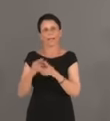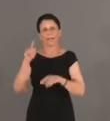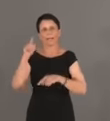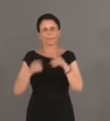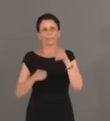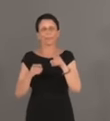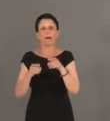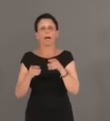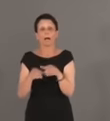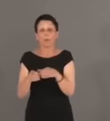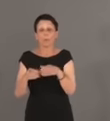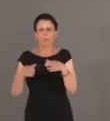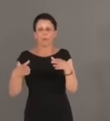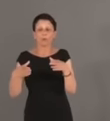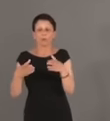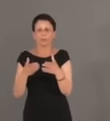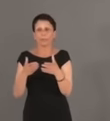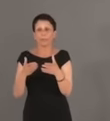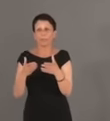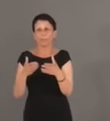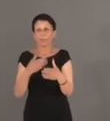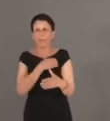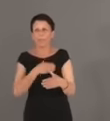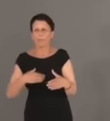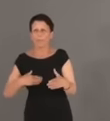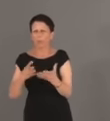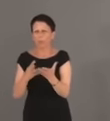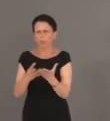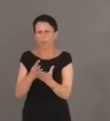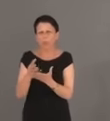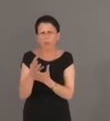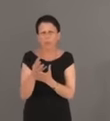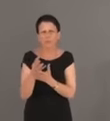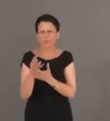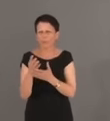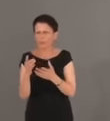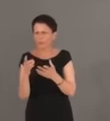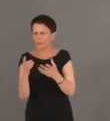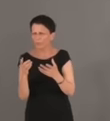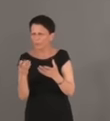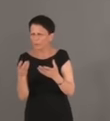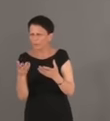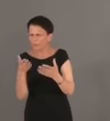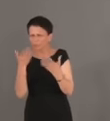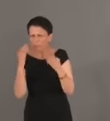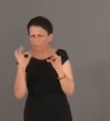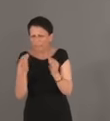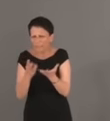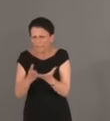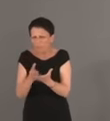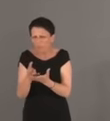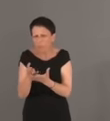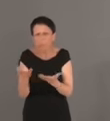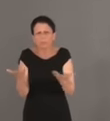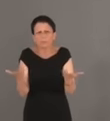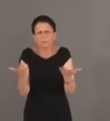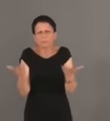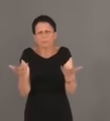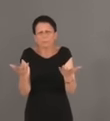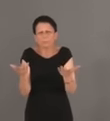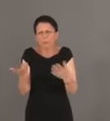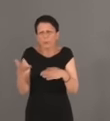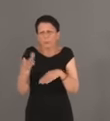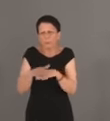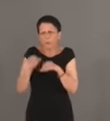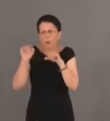majorité municipale. Un projet, je ne sais pas, d'ailleurs on ne sait pas quel est ce projet, mais vous êtes